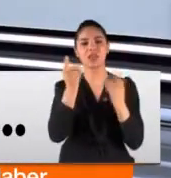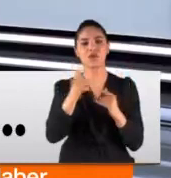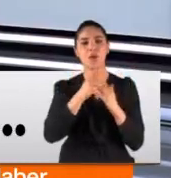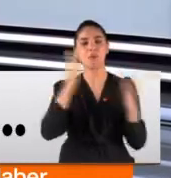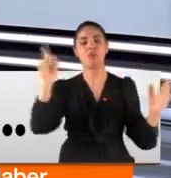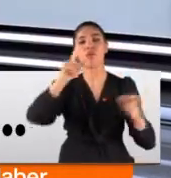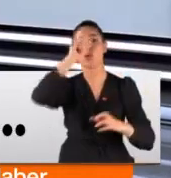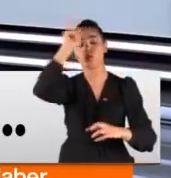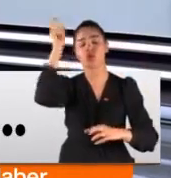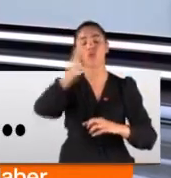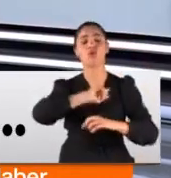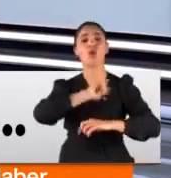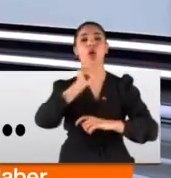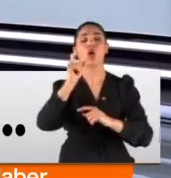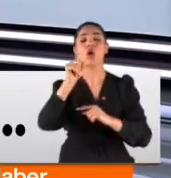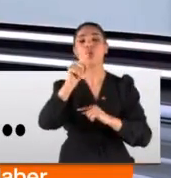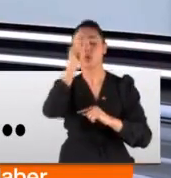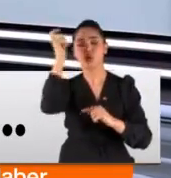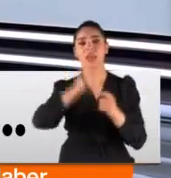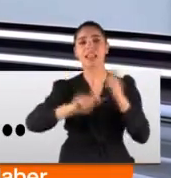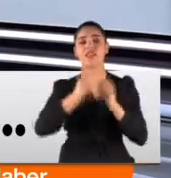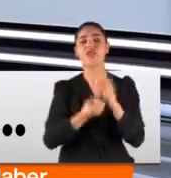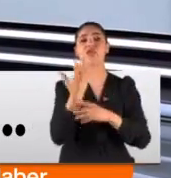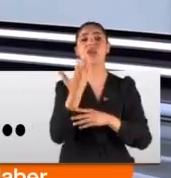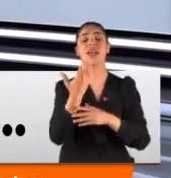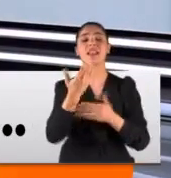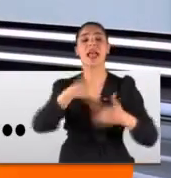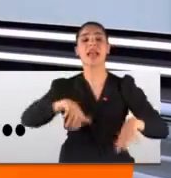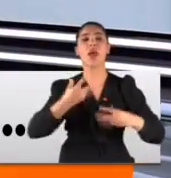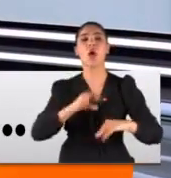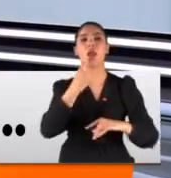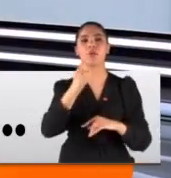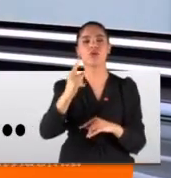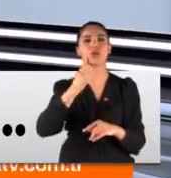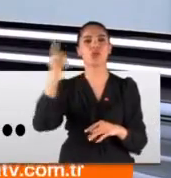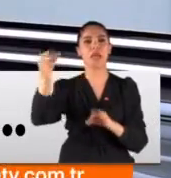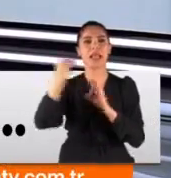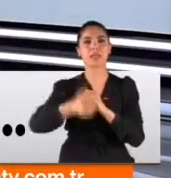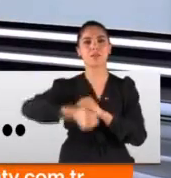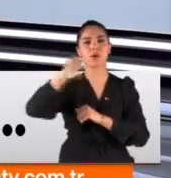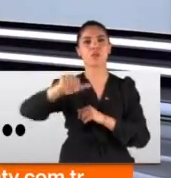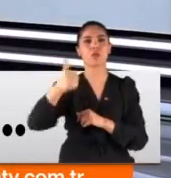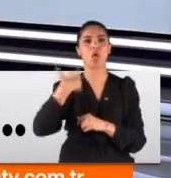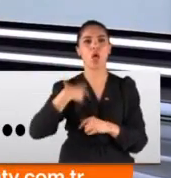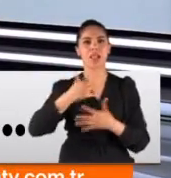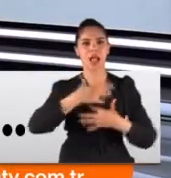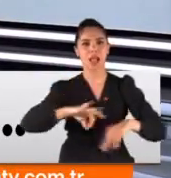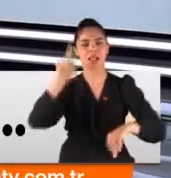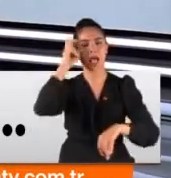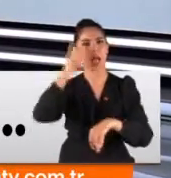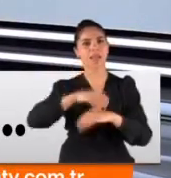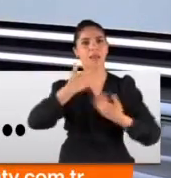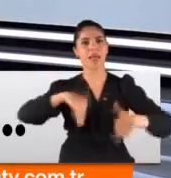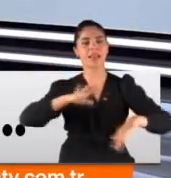ve güçlü Türkiye'nin inşasına engel olamayacaklar dedi. Ve şimdi Cumhurbaşkanlığı İletişim Başkanlığı'nın bugüne özel hazırladığı bir anma etkinliği